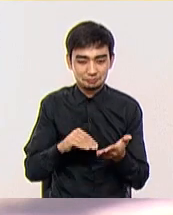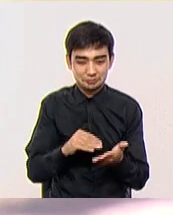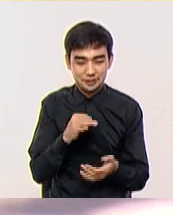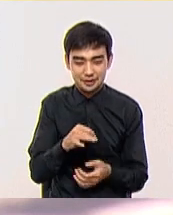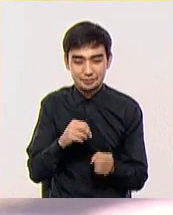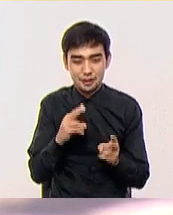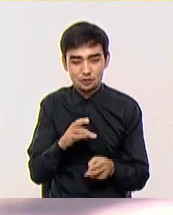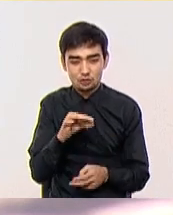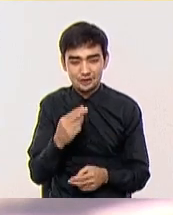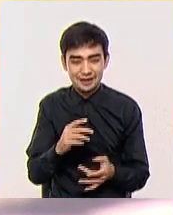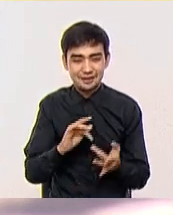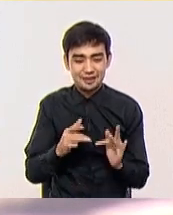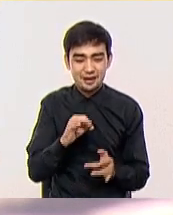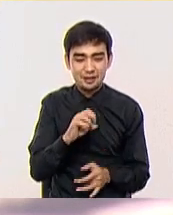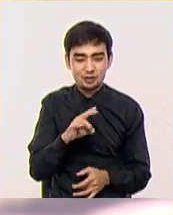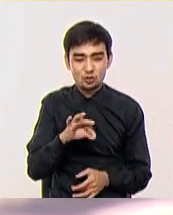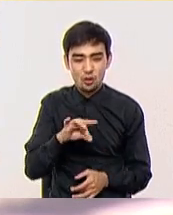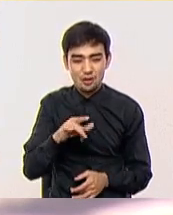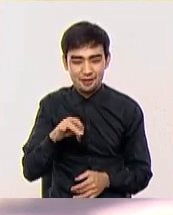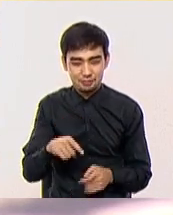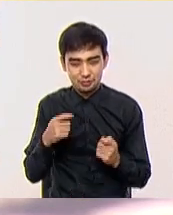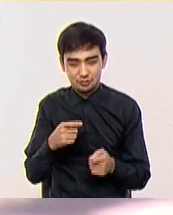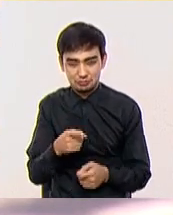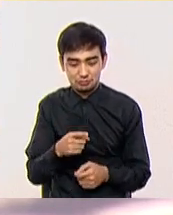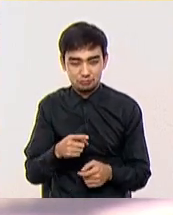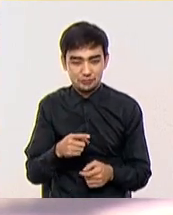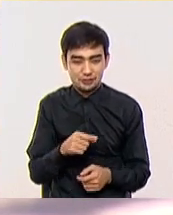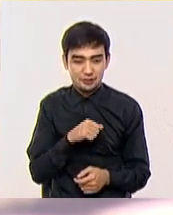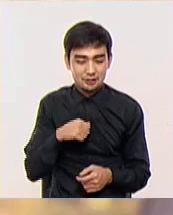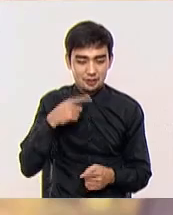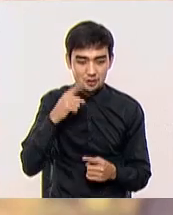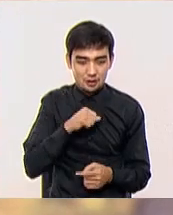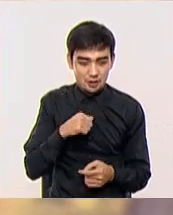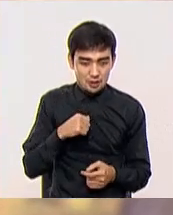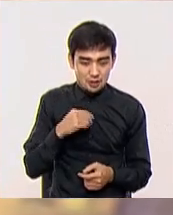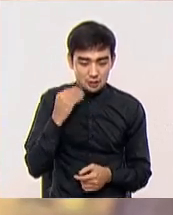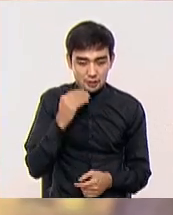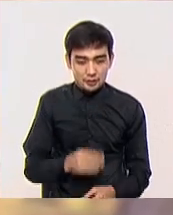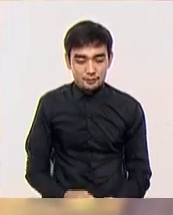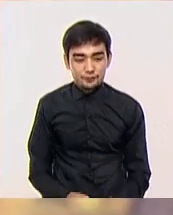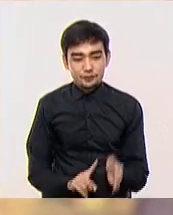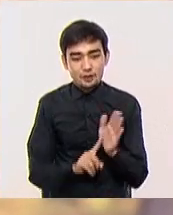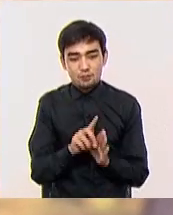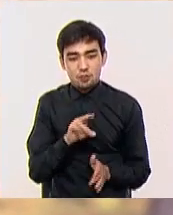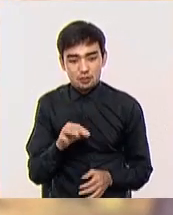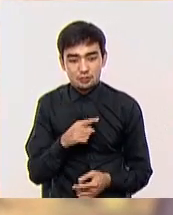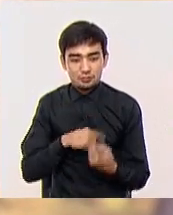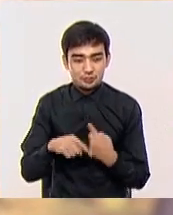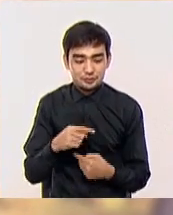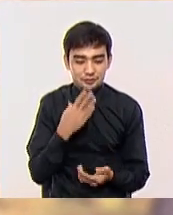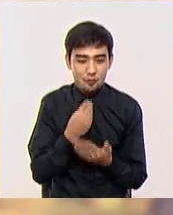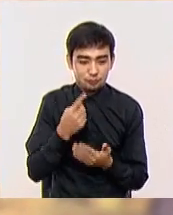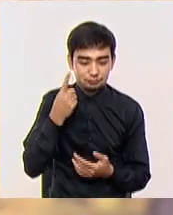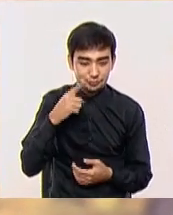социальной платформе Инстаграма, и это достаточно популярная идея сейчас. Поначалу мы горели самой